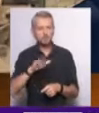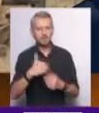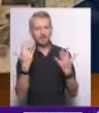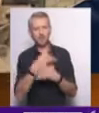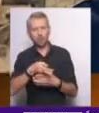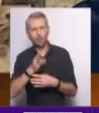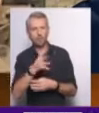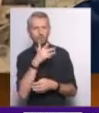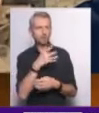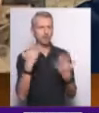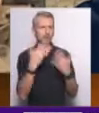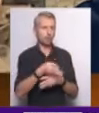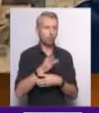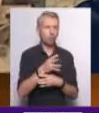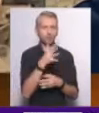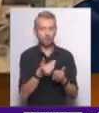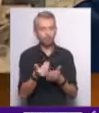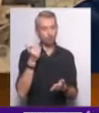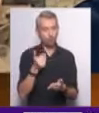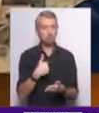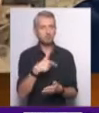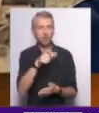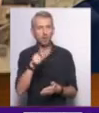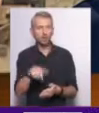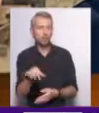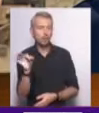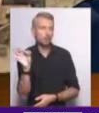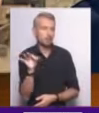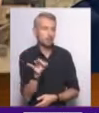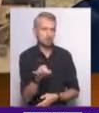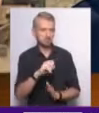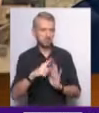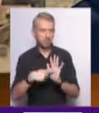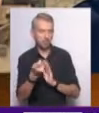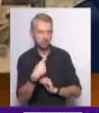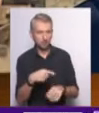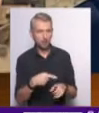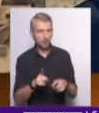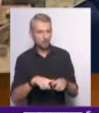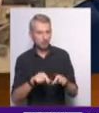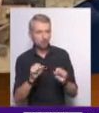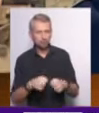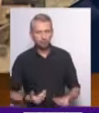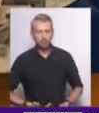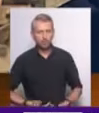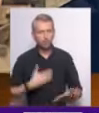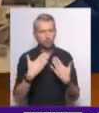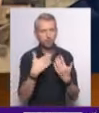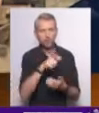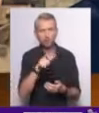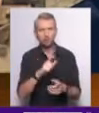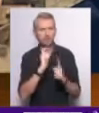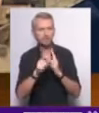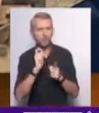час кінопоказів або до кінопоказів доволі часто люди ставлять запитання. Це можливість так само вживу поспілкуватися з людьми, відповісти на